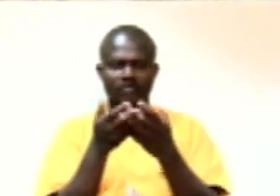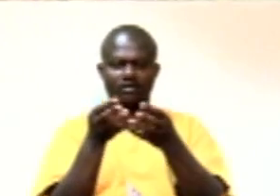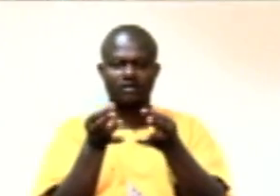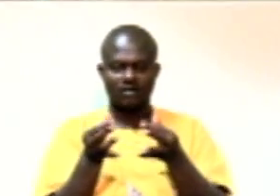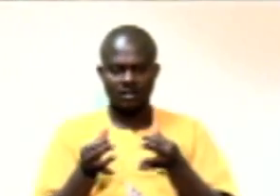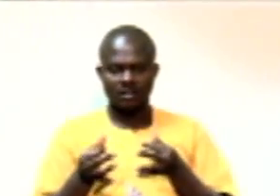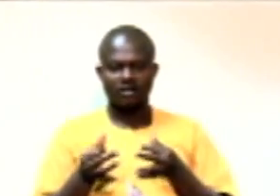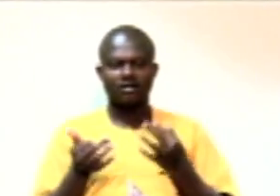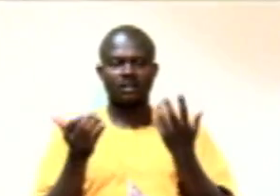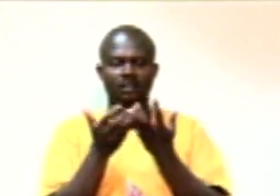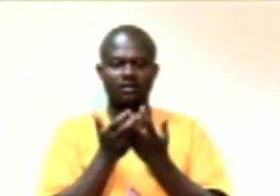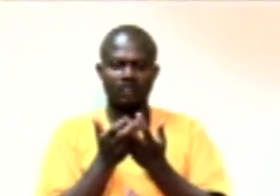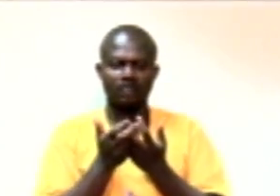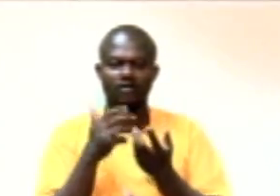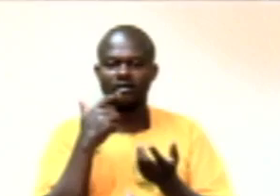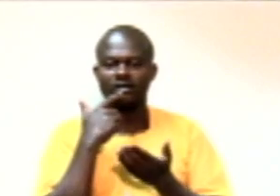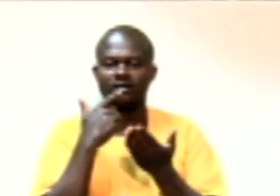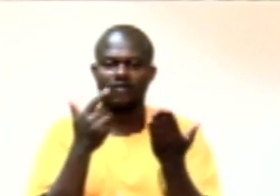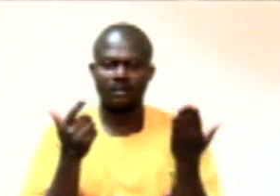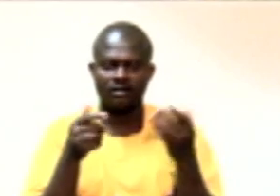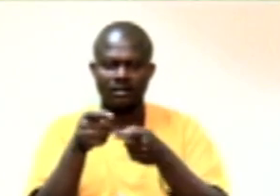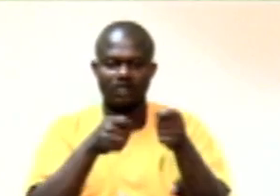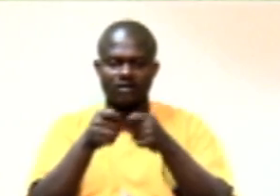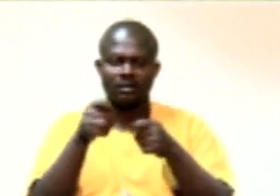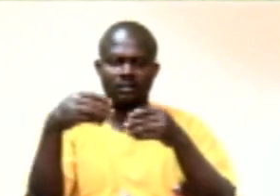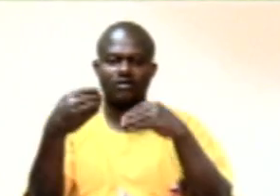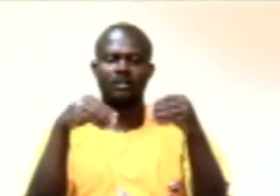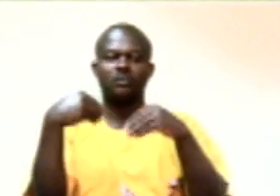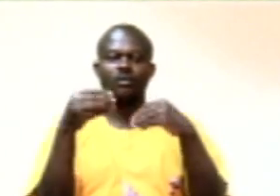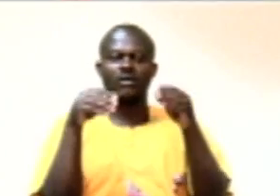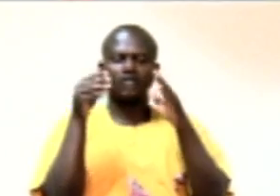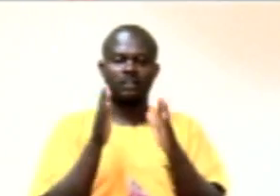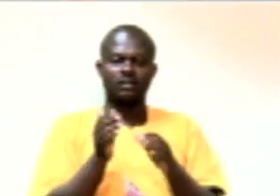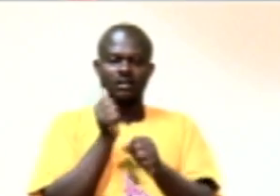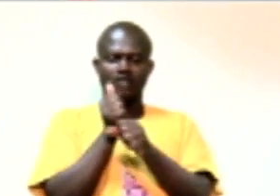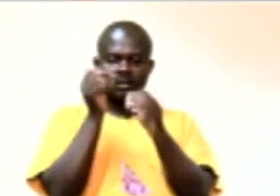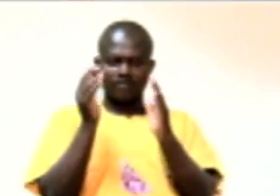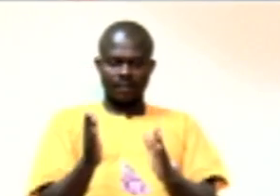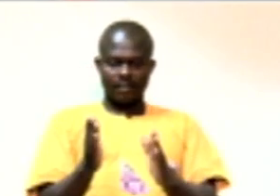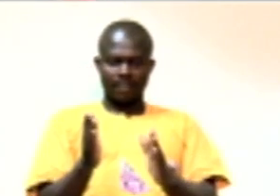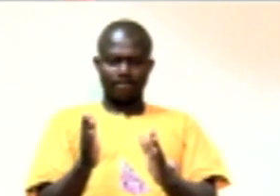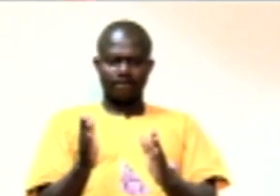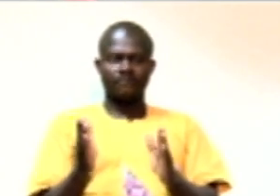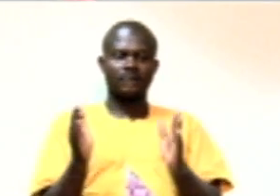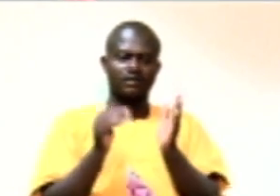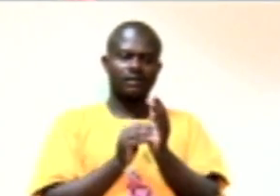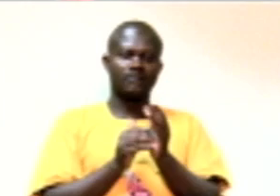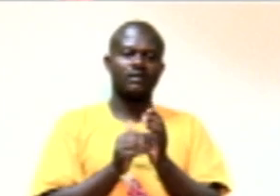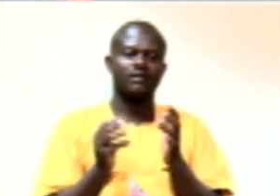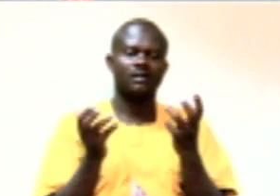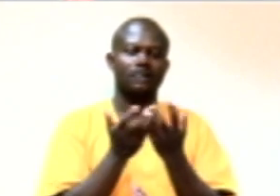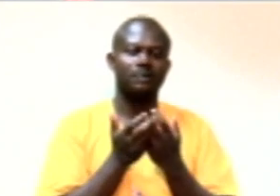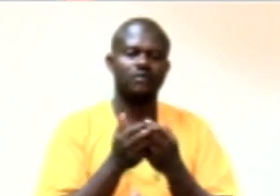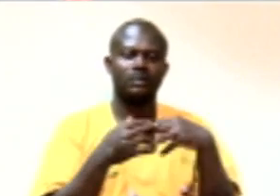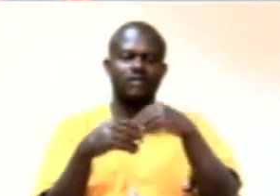finance, ari zijyanye no gucunga ibikoresho n'abakozi, ibijyanye